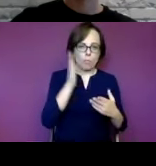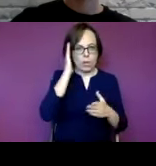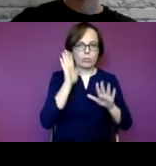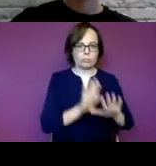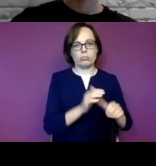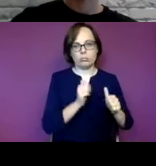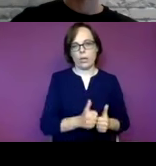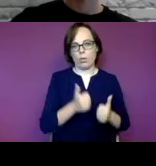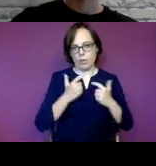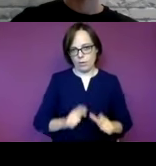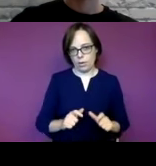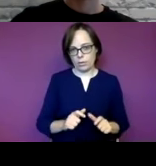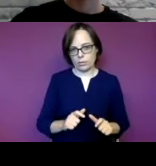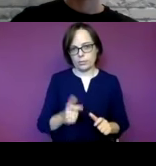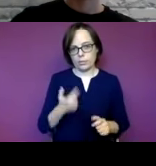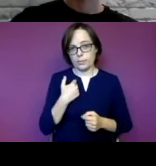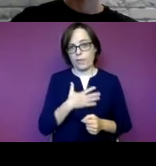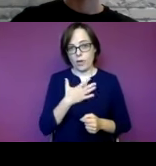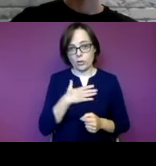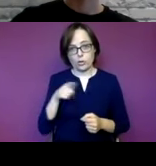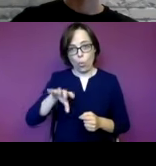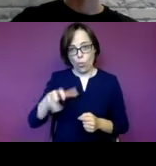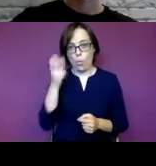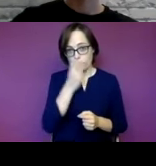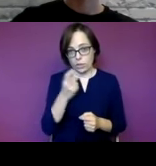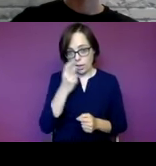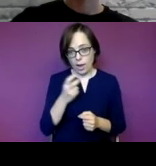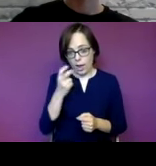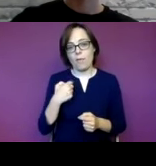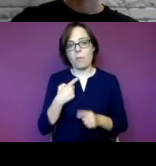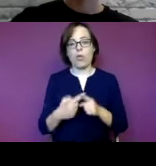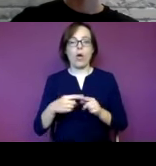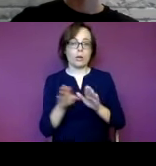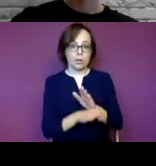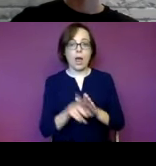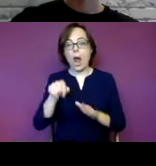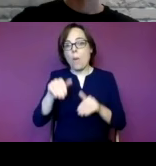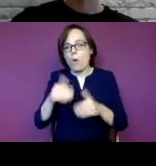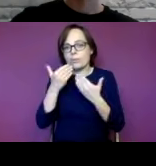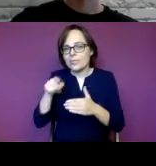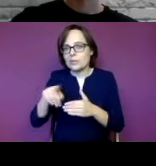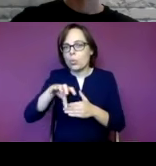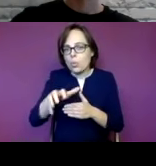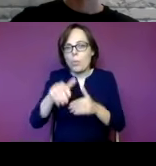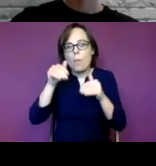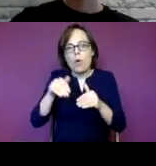przekonanie, że to jest grupa, która nam tutaj umyka, a byłaby ciekawym pomostem do wzajemnego zrozumienia